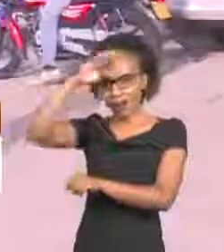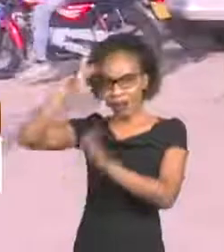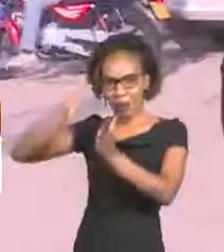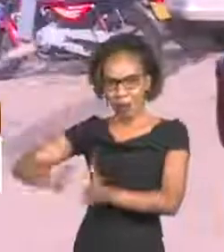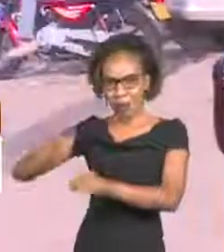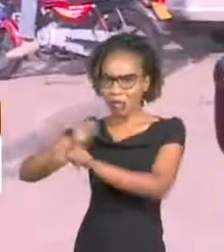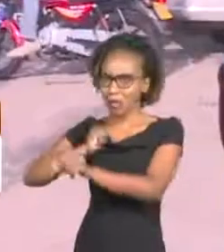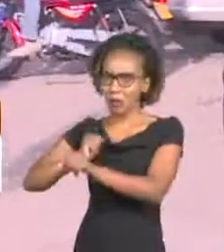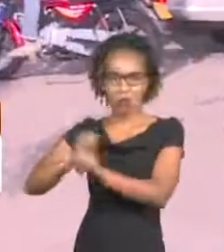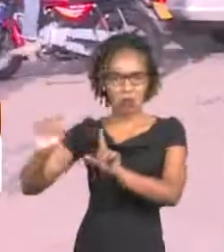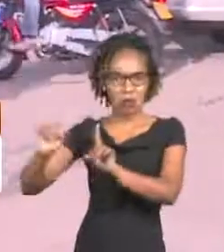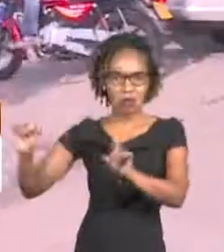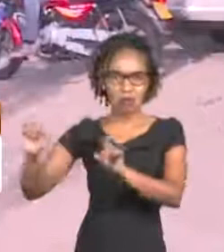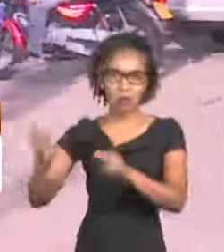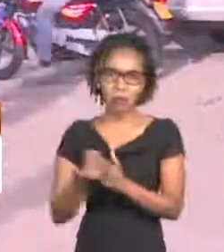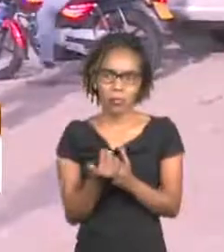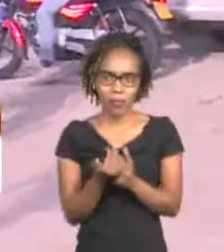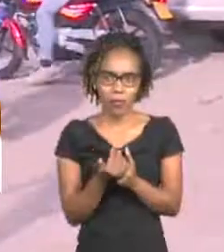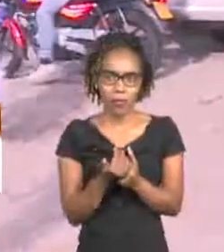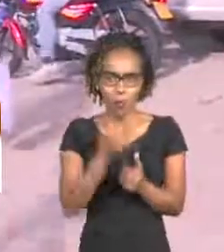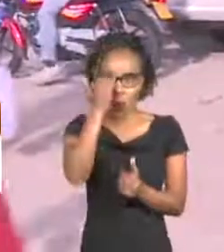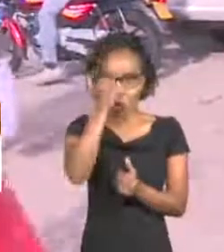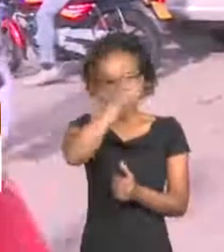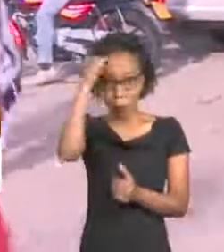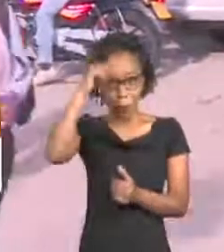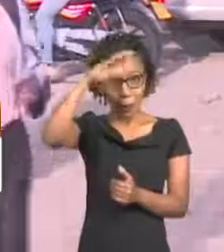distance. Si poa juu sasa pombe inataka stareza